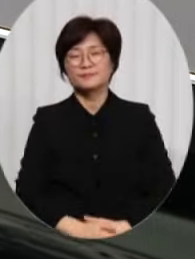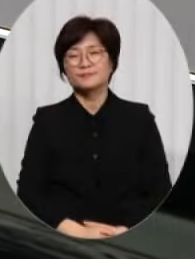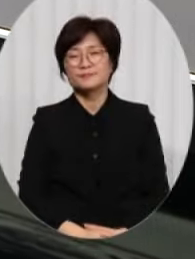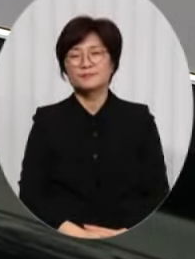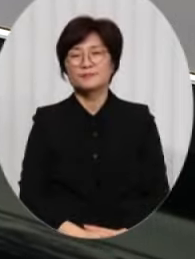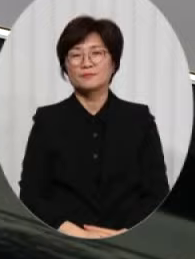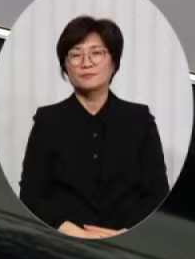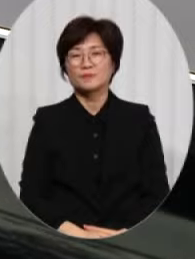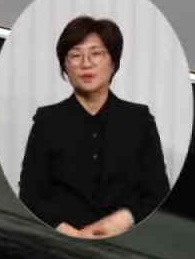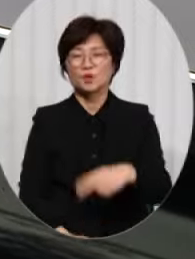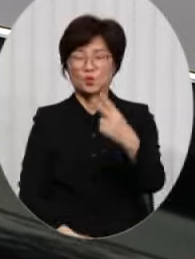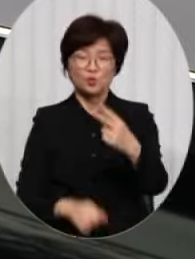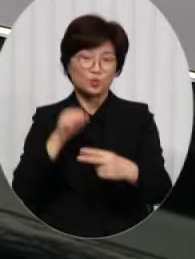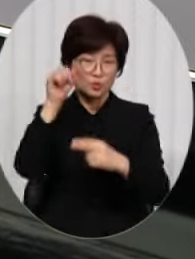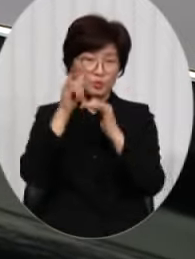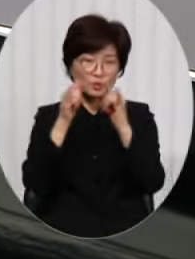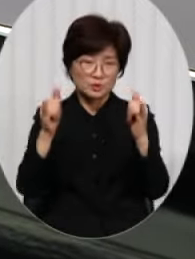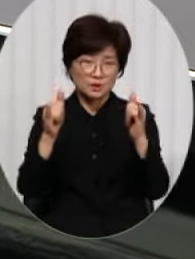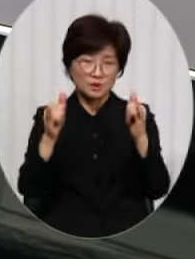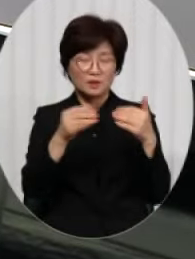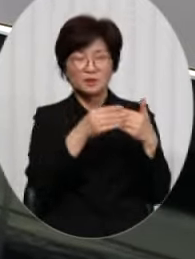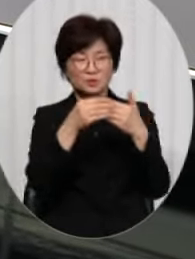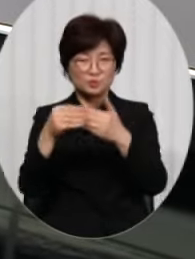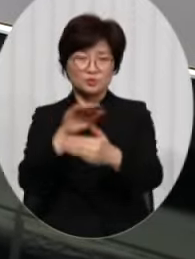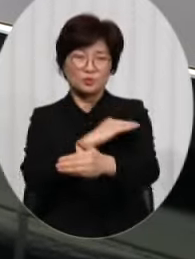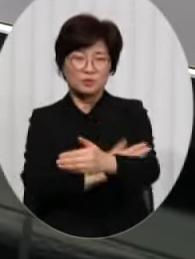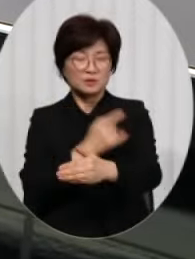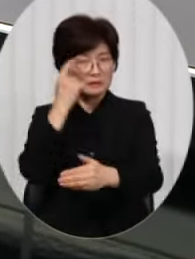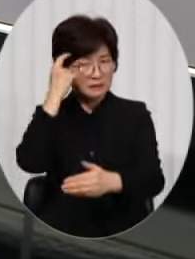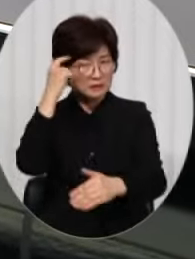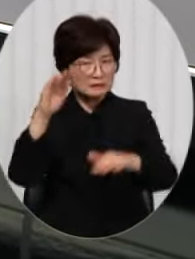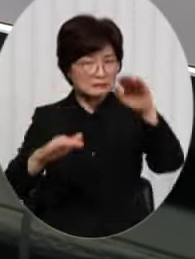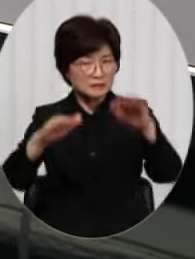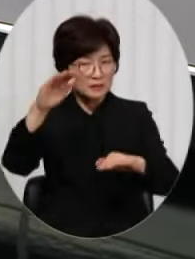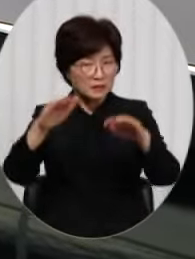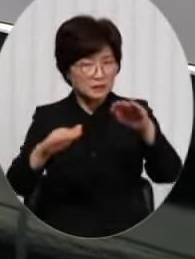자, 두 후보의 주도권 토론을 통해서 생각의 차이도 조금 느낄 수 있지 않았나 싶습니다.